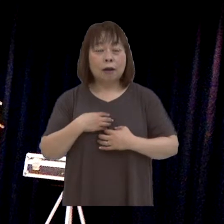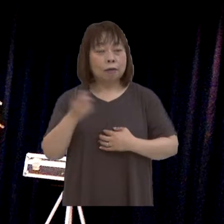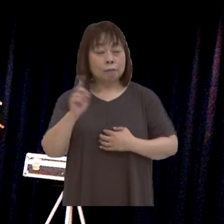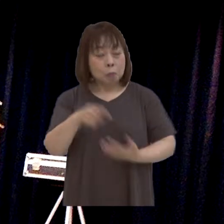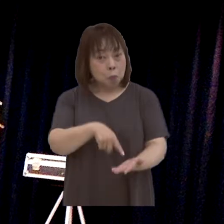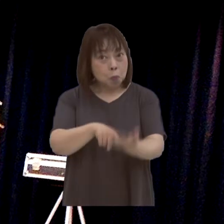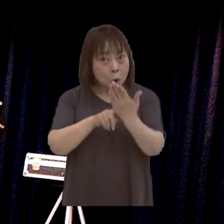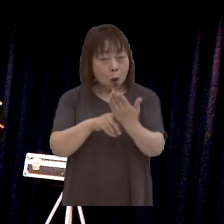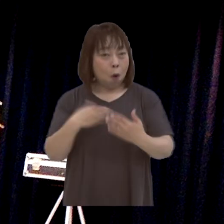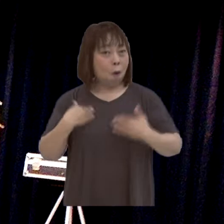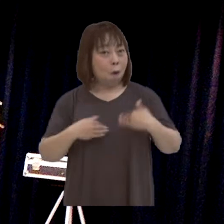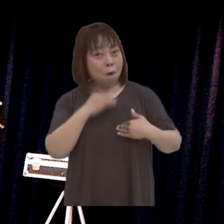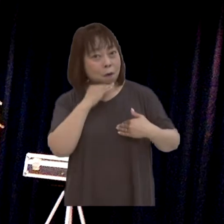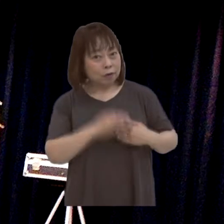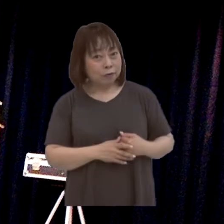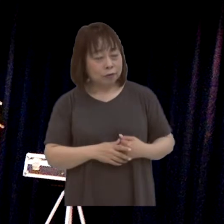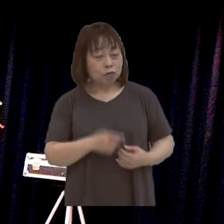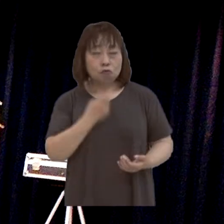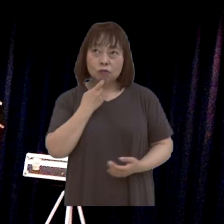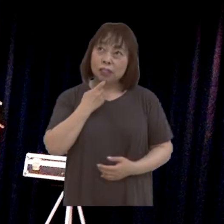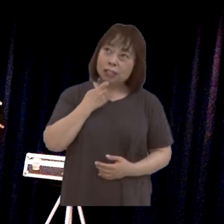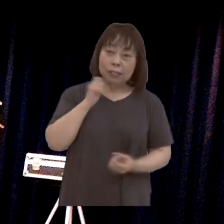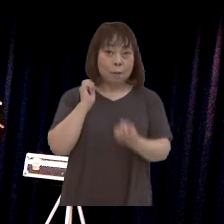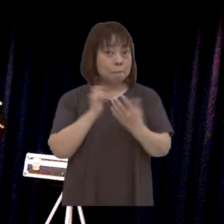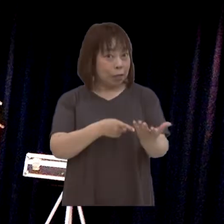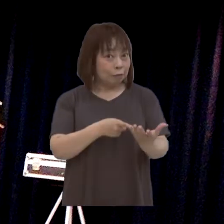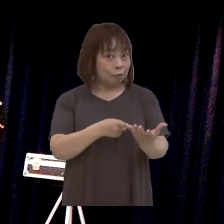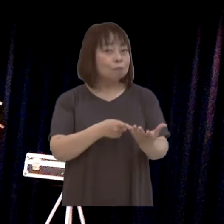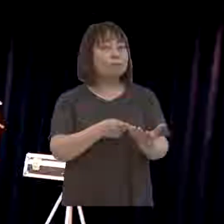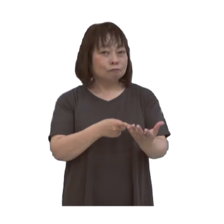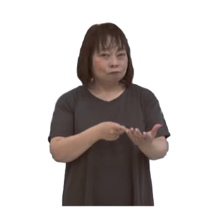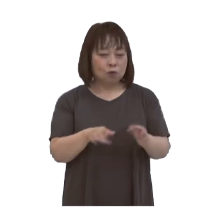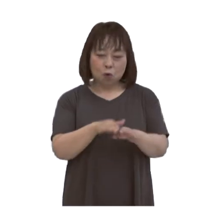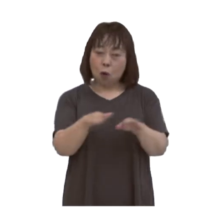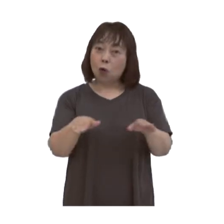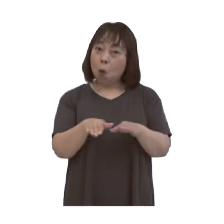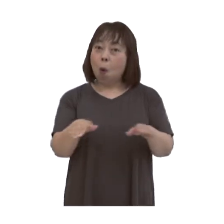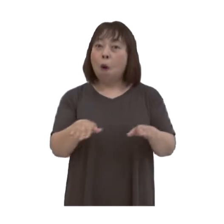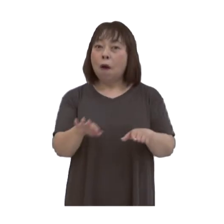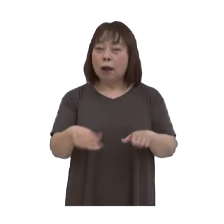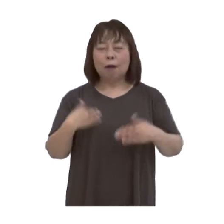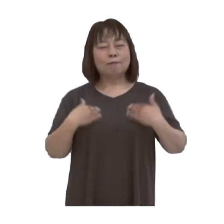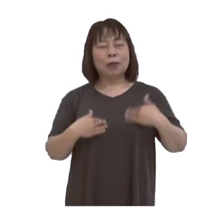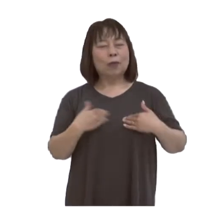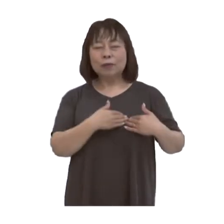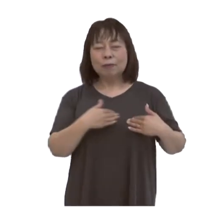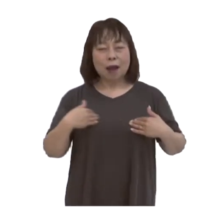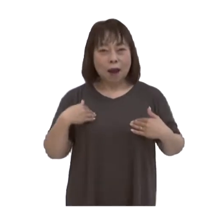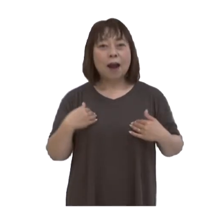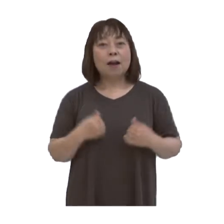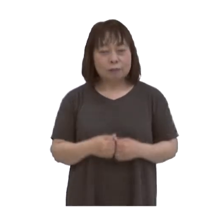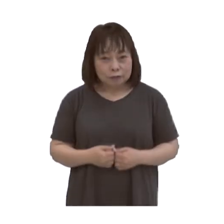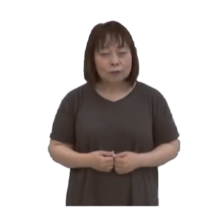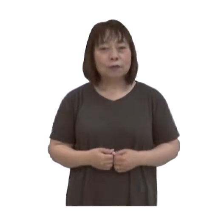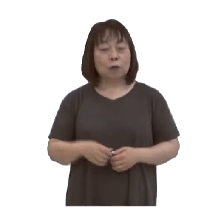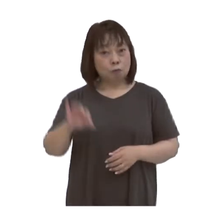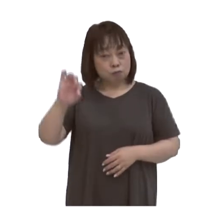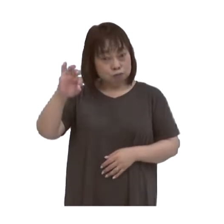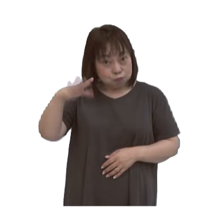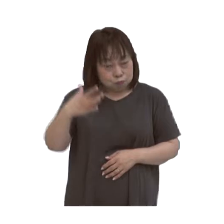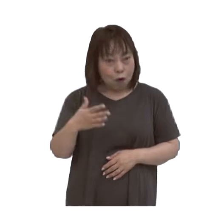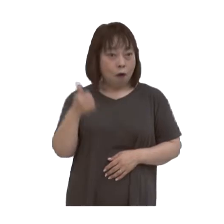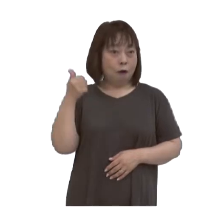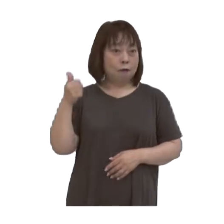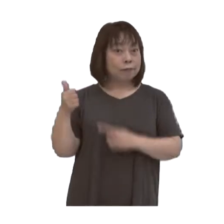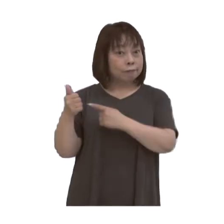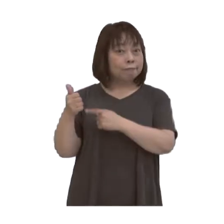お楽しみ、不思議不思議のマジック、お子様が喜ぶツボを知り尽くしたプロだからできるドタ